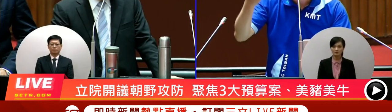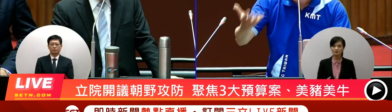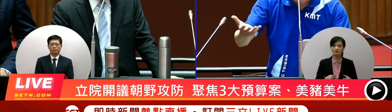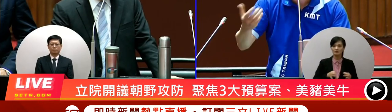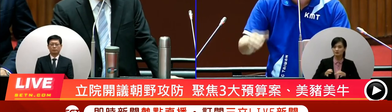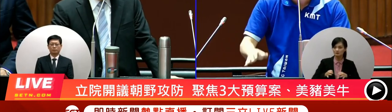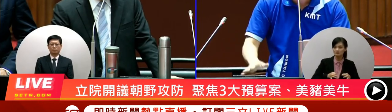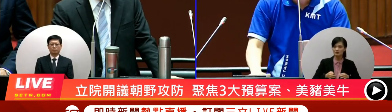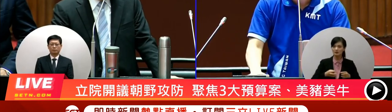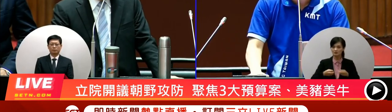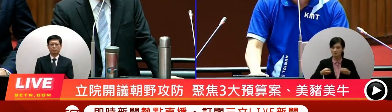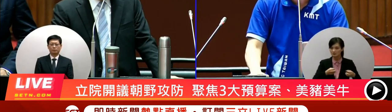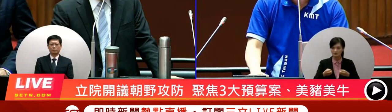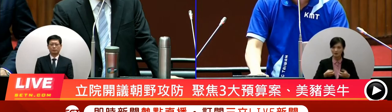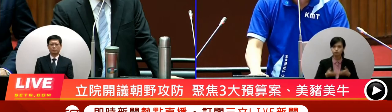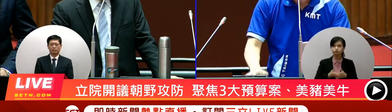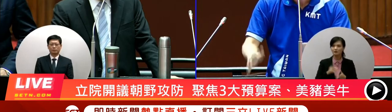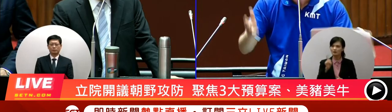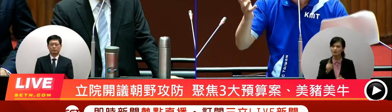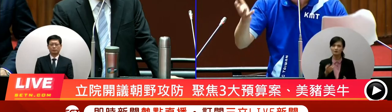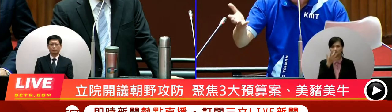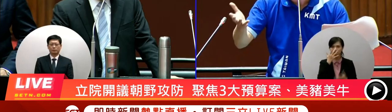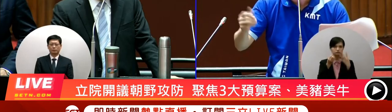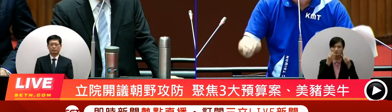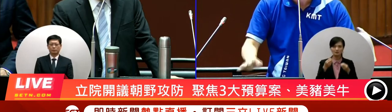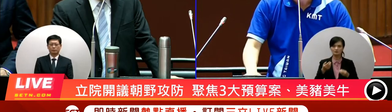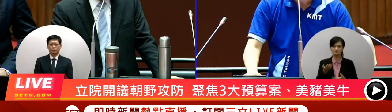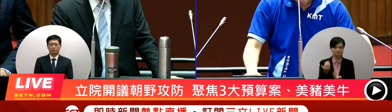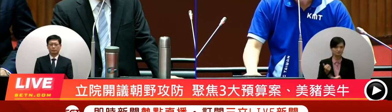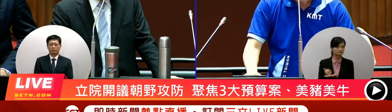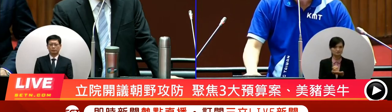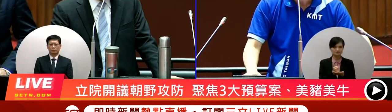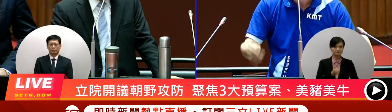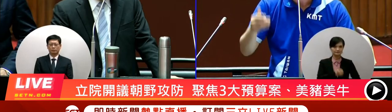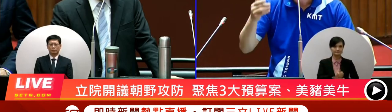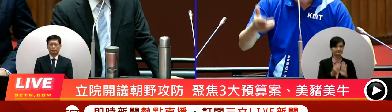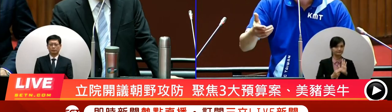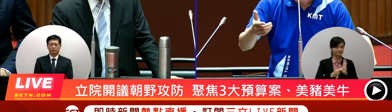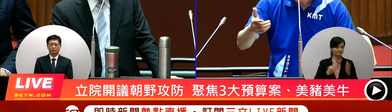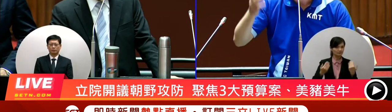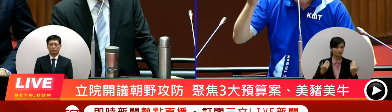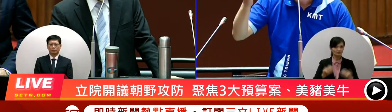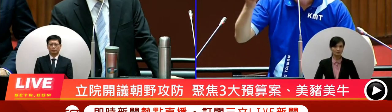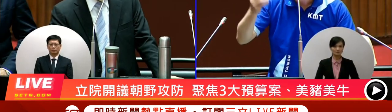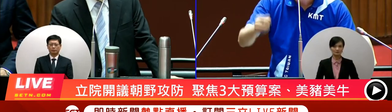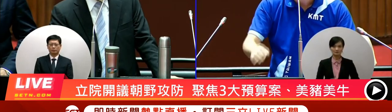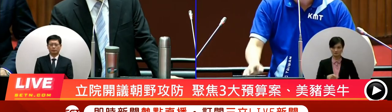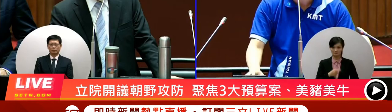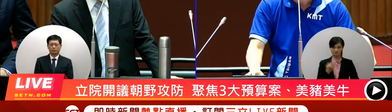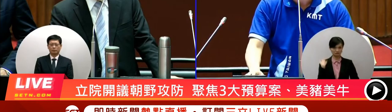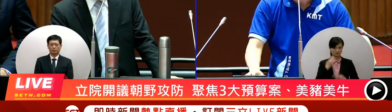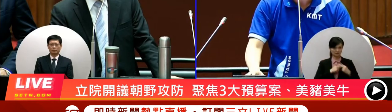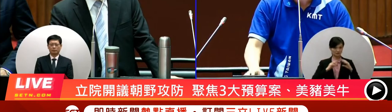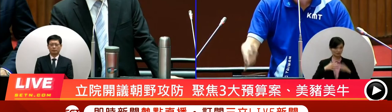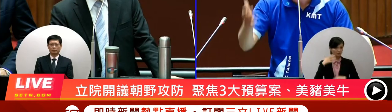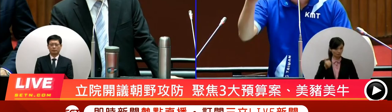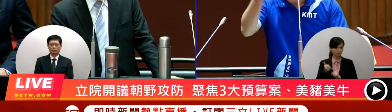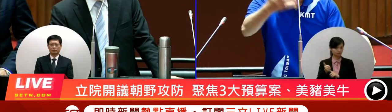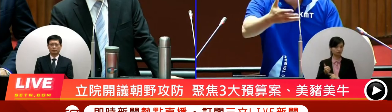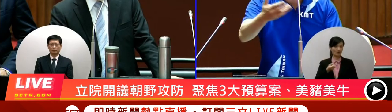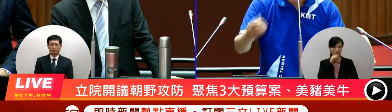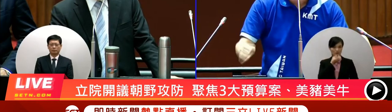来跟大家讲清楚。我们只是要求这样的，而且这个要求也是蔡总统承诺过的，